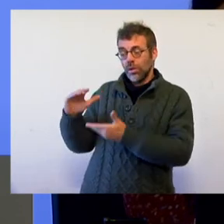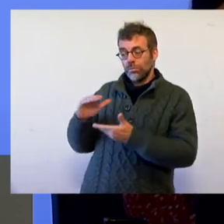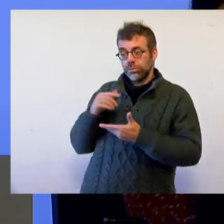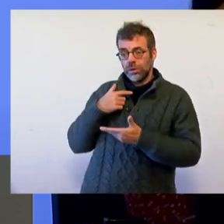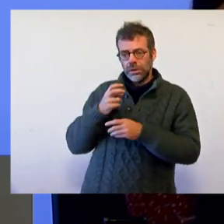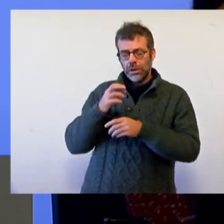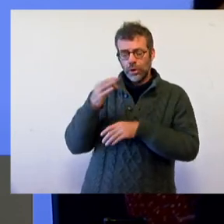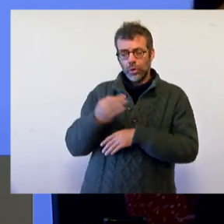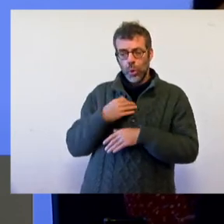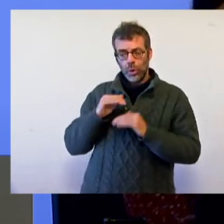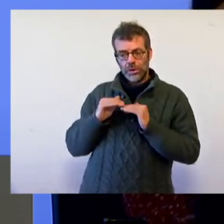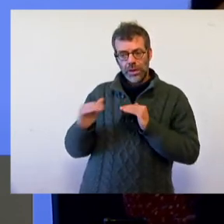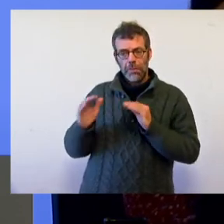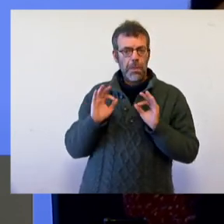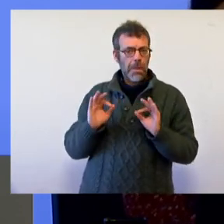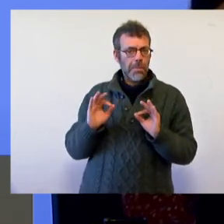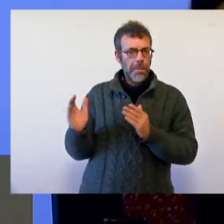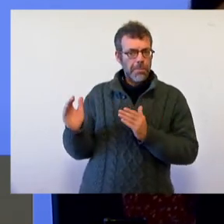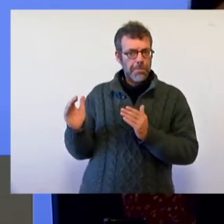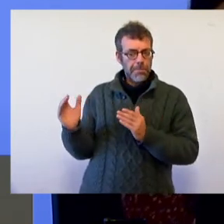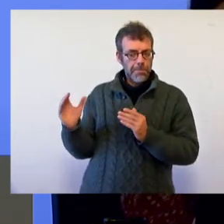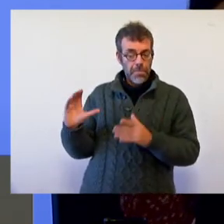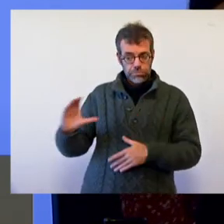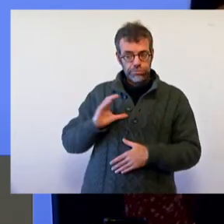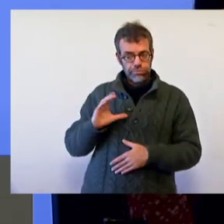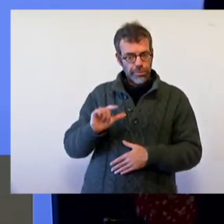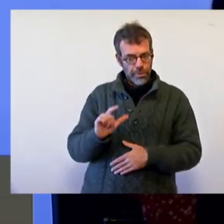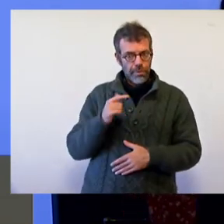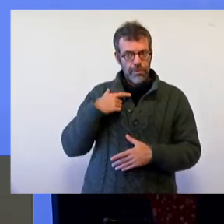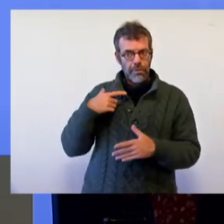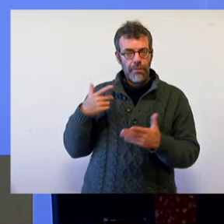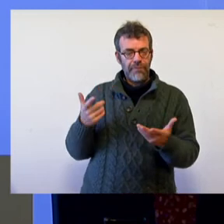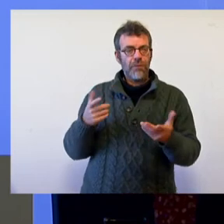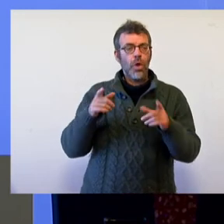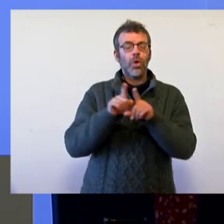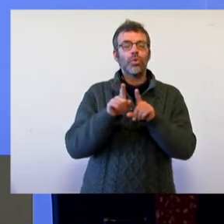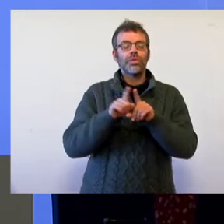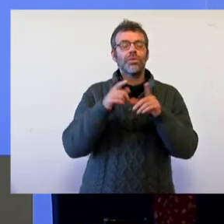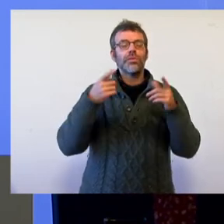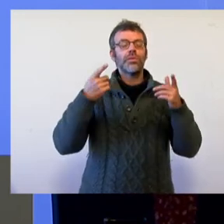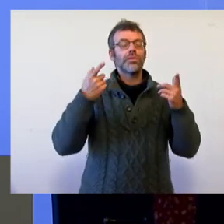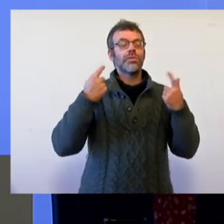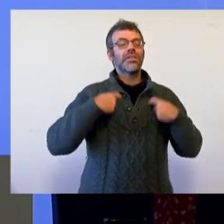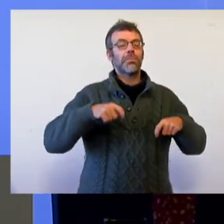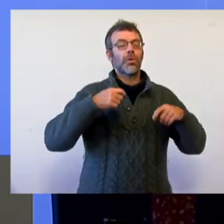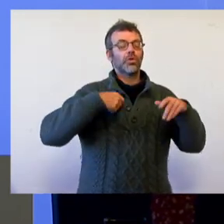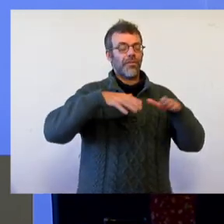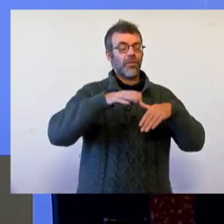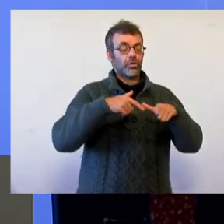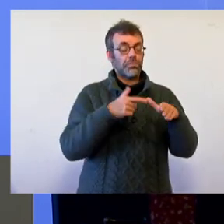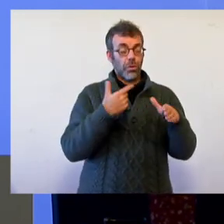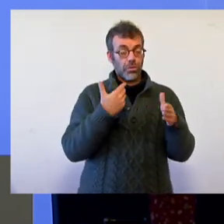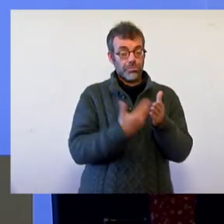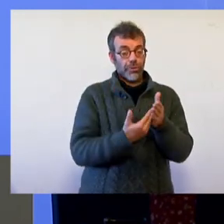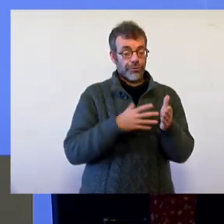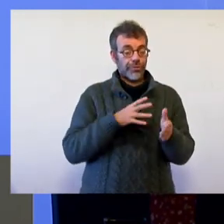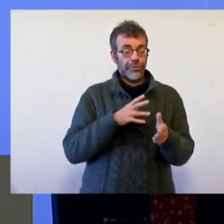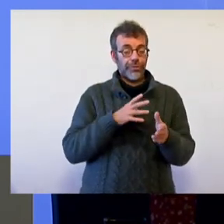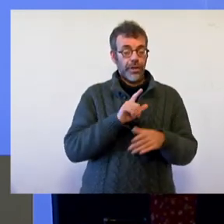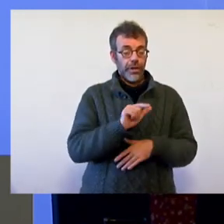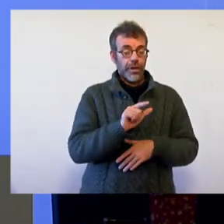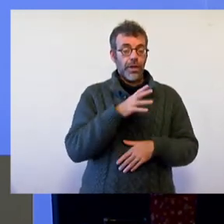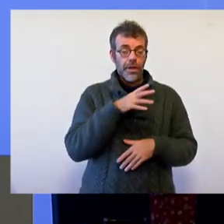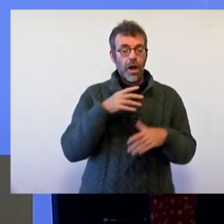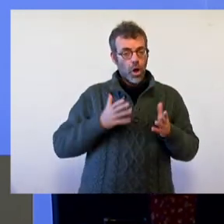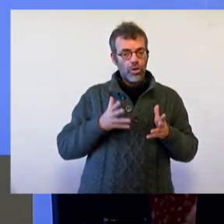des taux. Maîtrise des dépenses de fonctionnement naturellement, mais des dépenses de fonctionnement qui traduisent des engagements. Le périmètre du